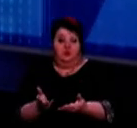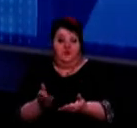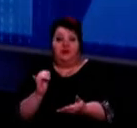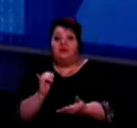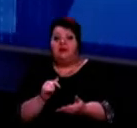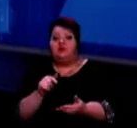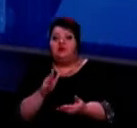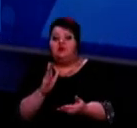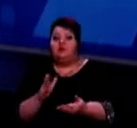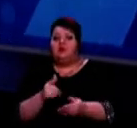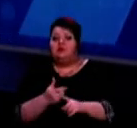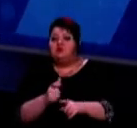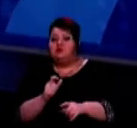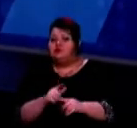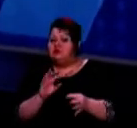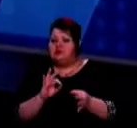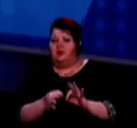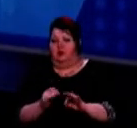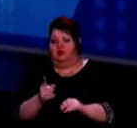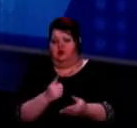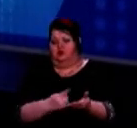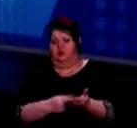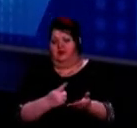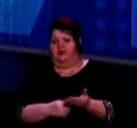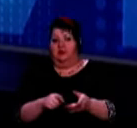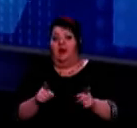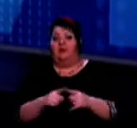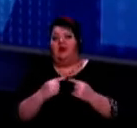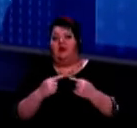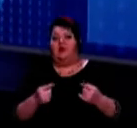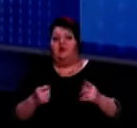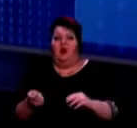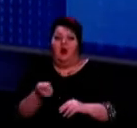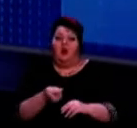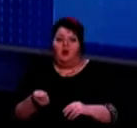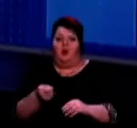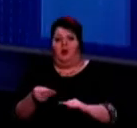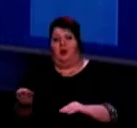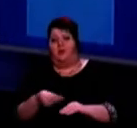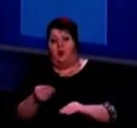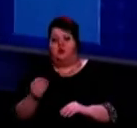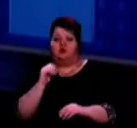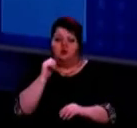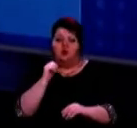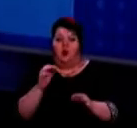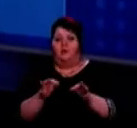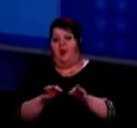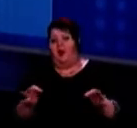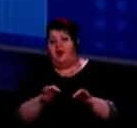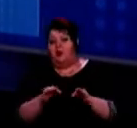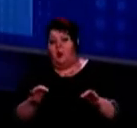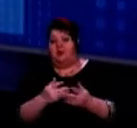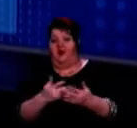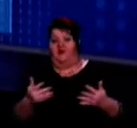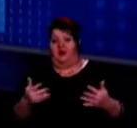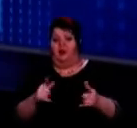тут буде нам дуже якби, потім складно щось доводити. Тому такі товари, як крупи, борошно, цукор, макаронні вироби, в принципі,